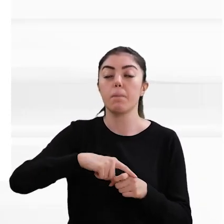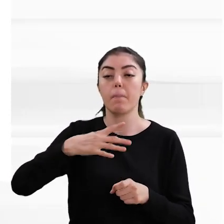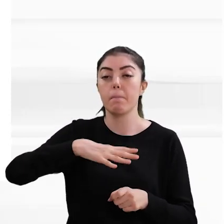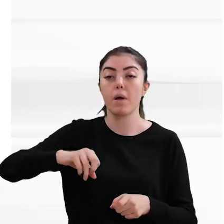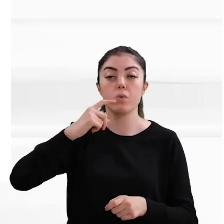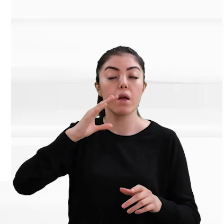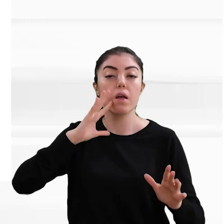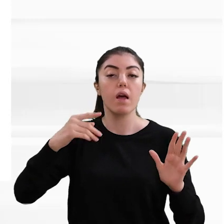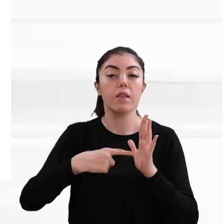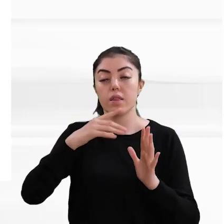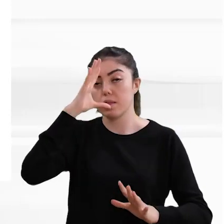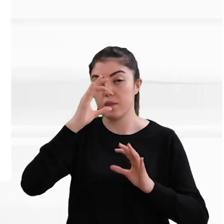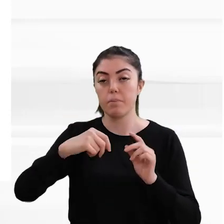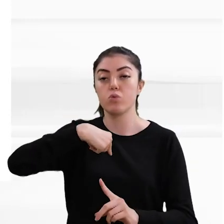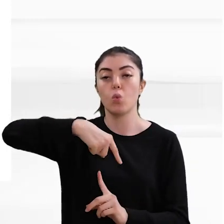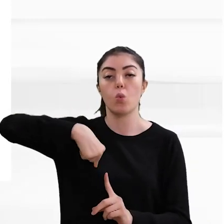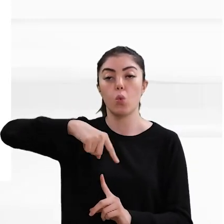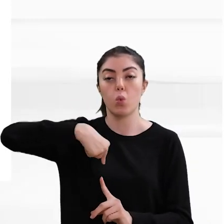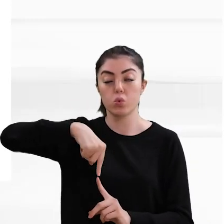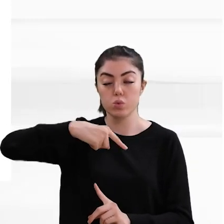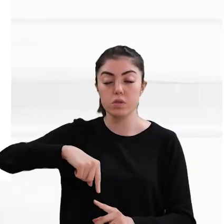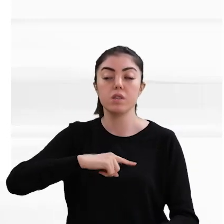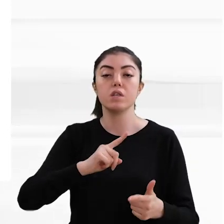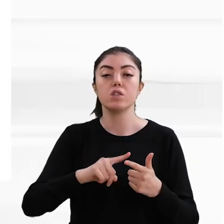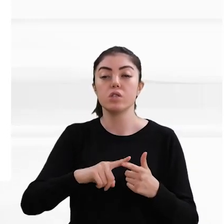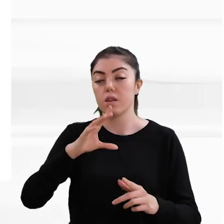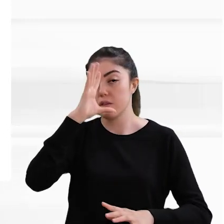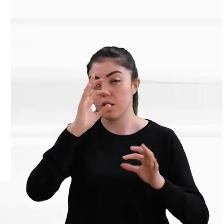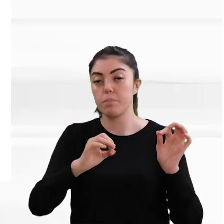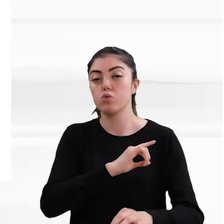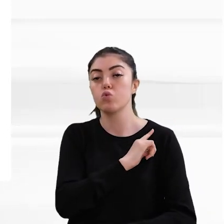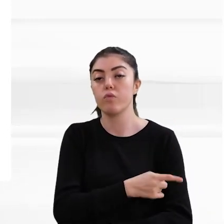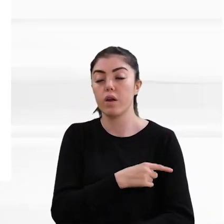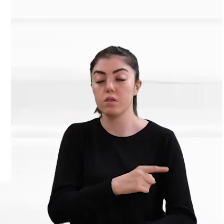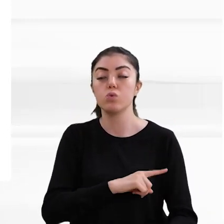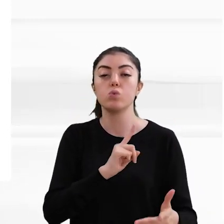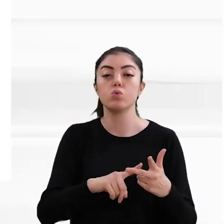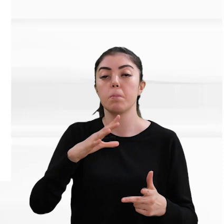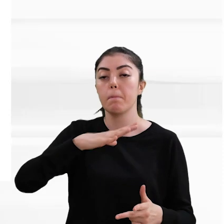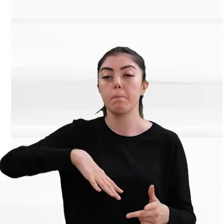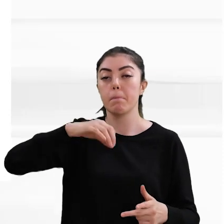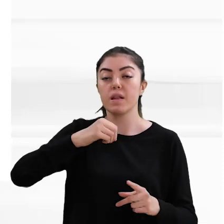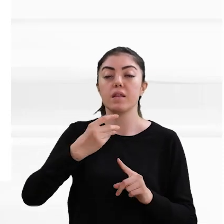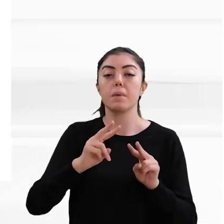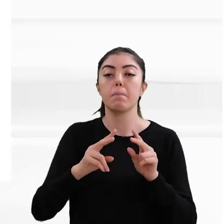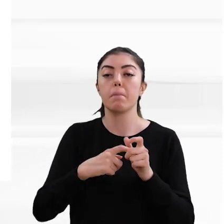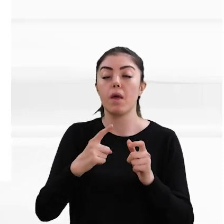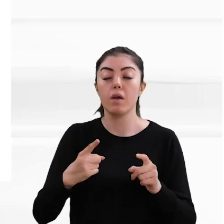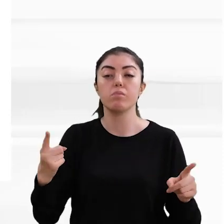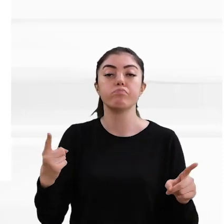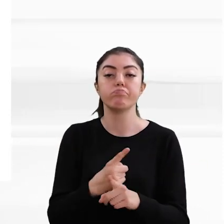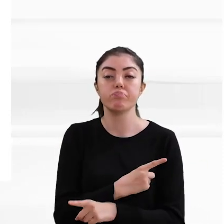1. Cisme çember merkezine göre etki eden net tork. 2. Cisme etki eden net kuvvet. 3.